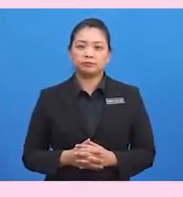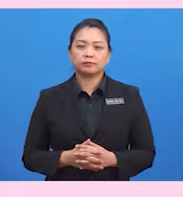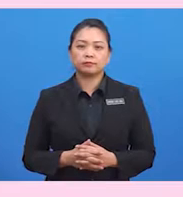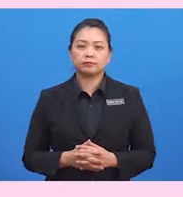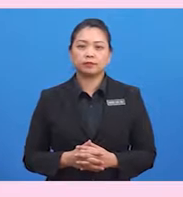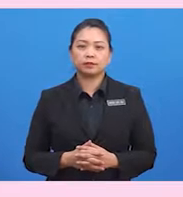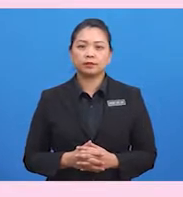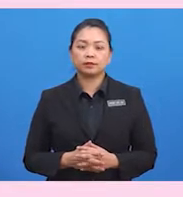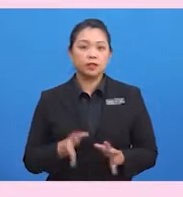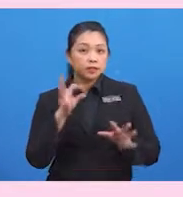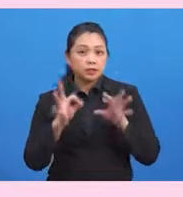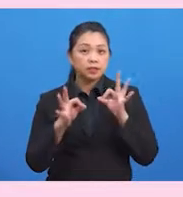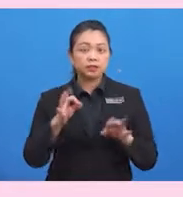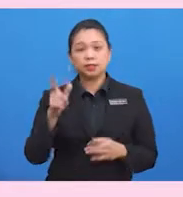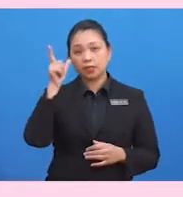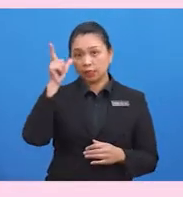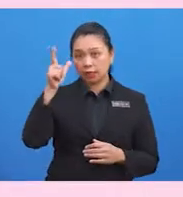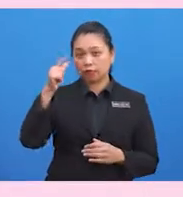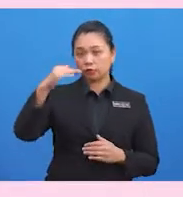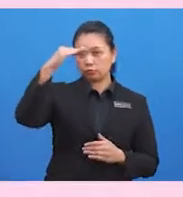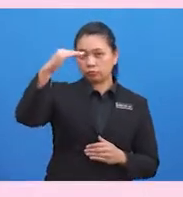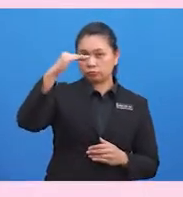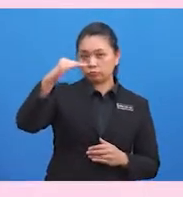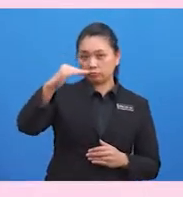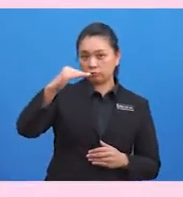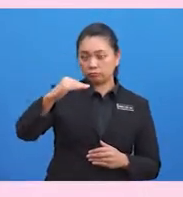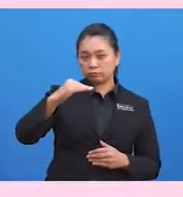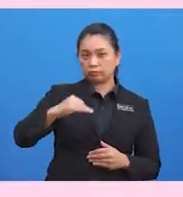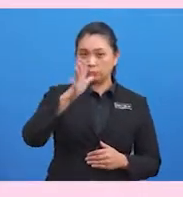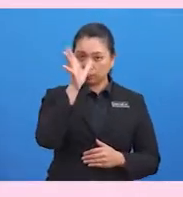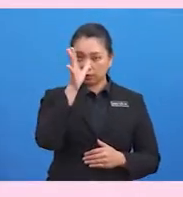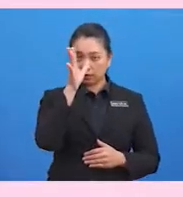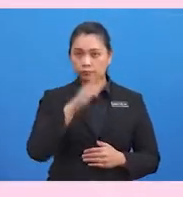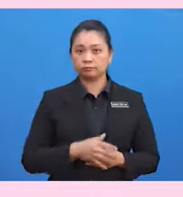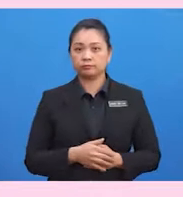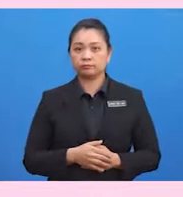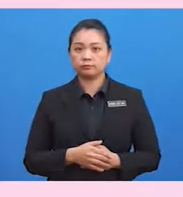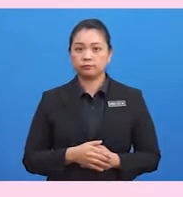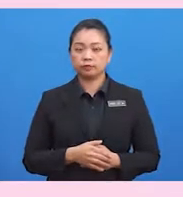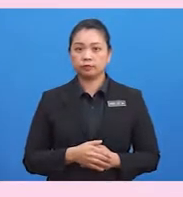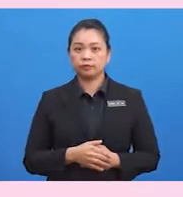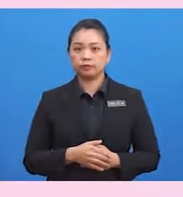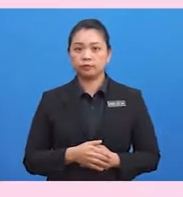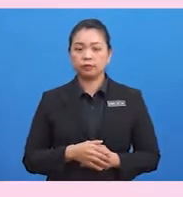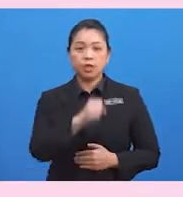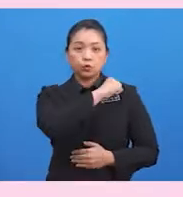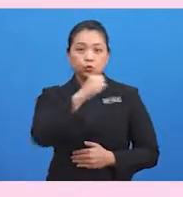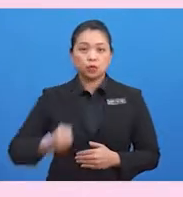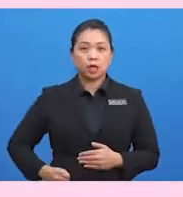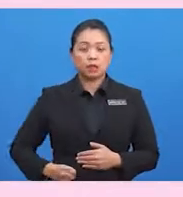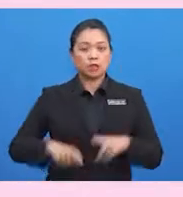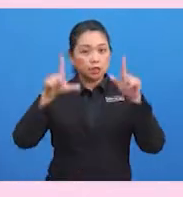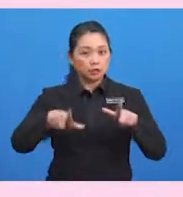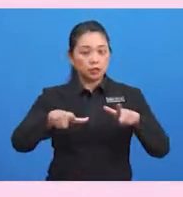Jika dilihat pada hair ekiben takbiran Kesultanan Melayu Melaka ke Sultan berada dipuncak